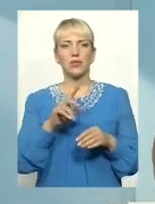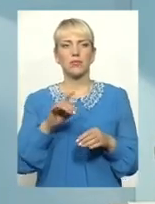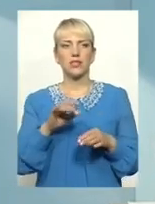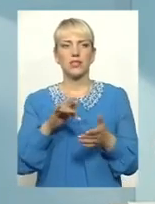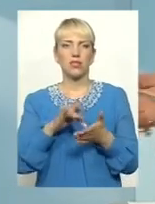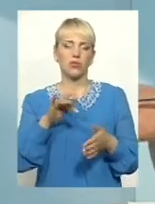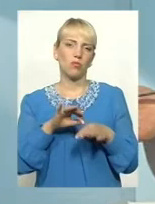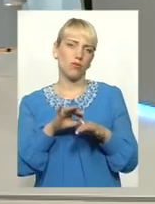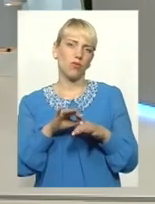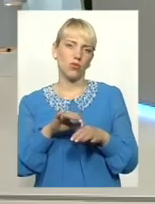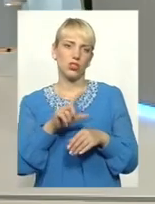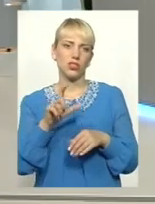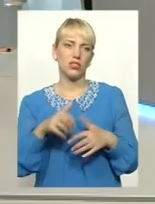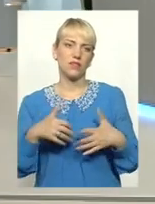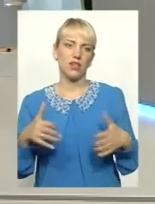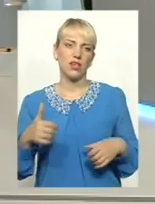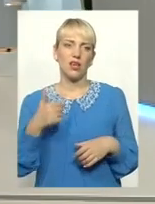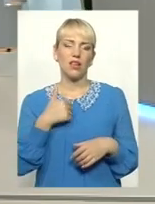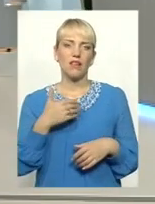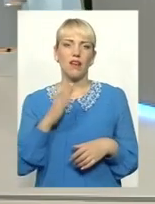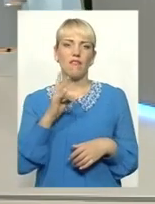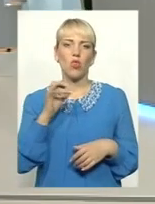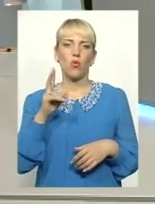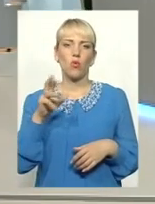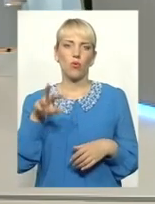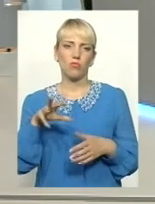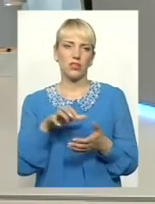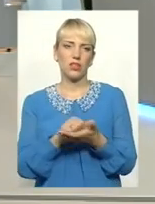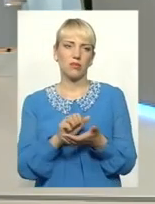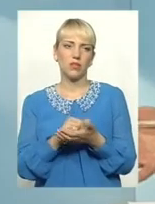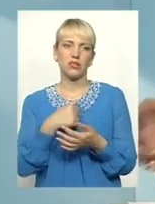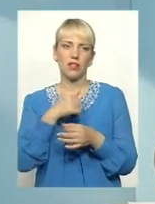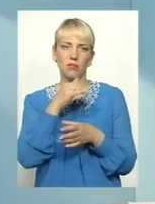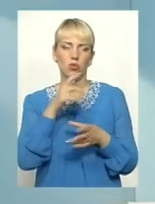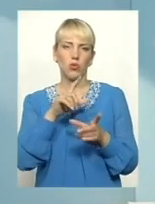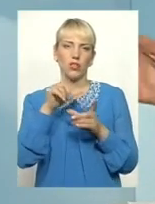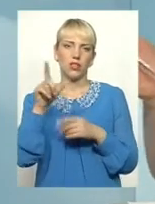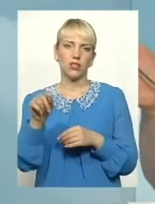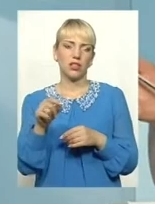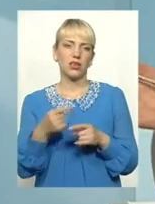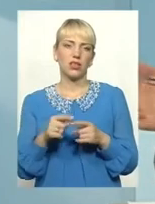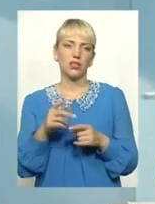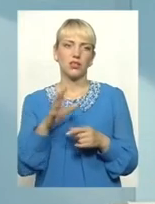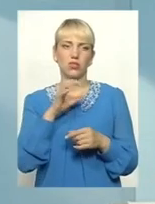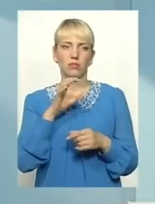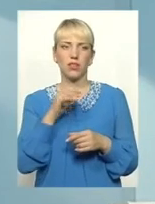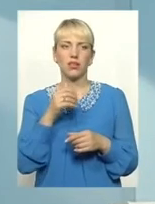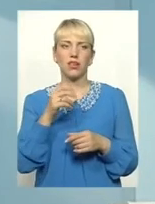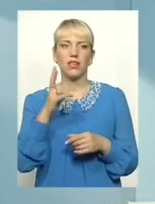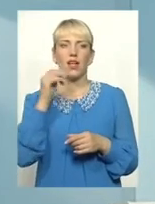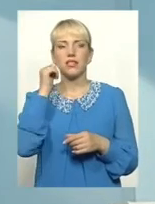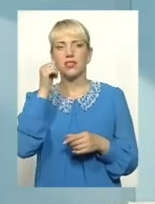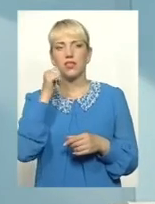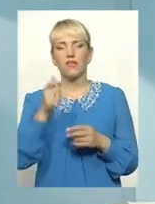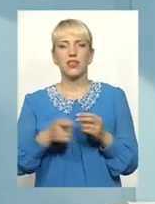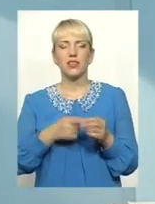каже, а я внукам займаюся, я не можу виїжджати к вам з собаками. От буде заявка на завтра. Як на завтра, коли